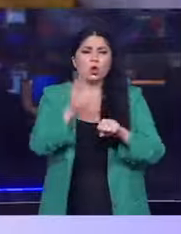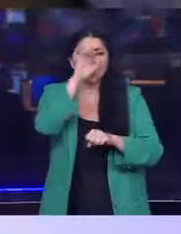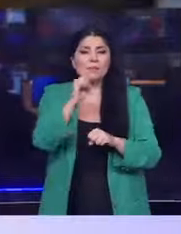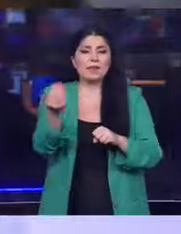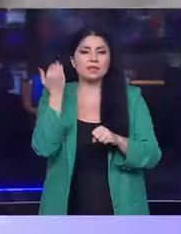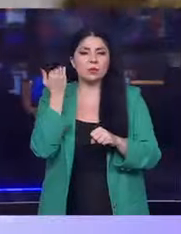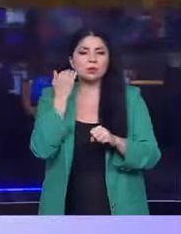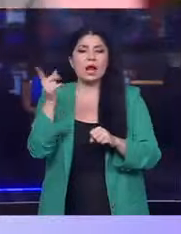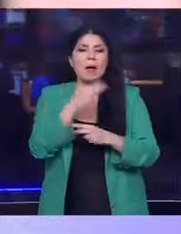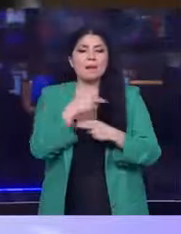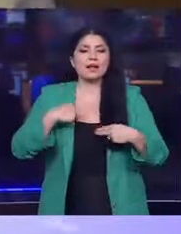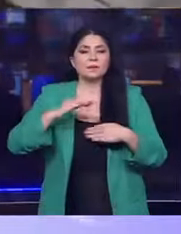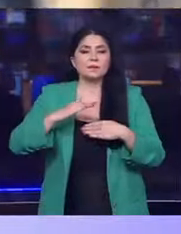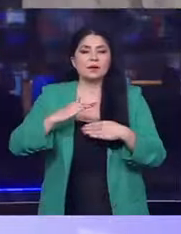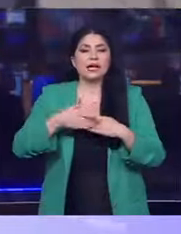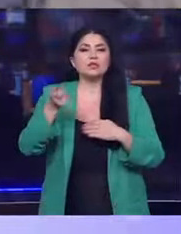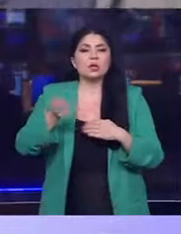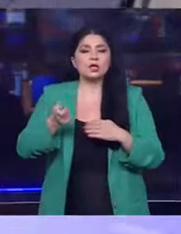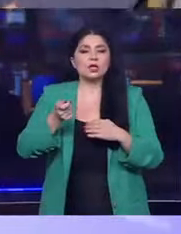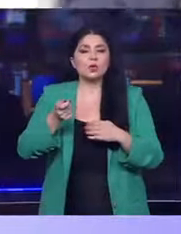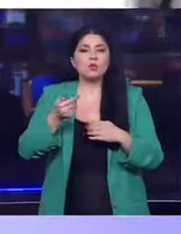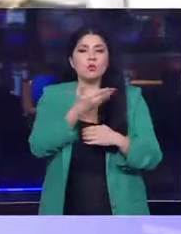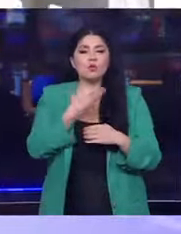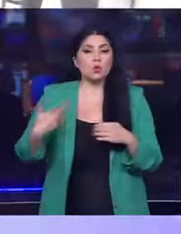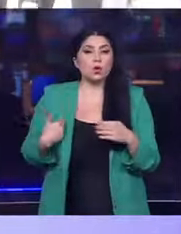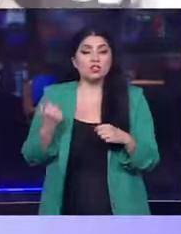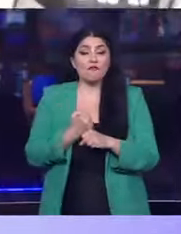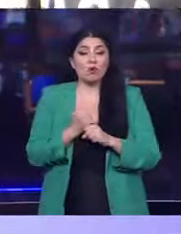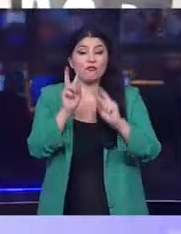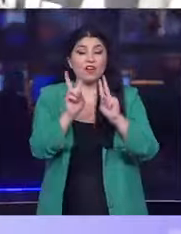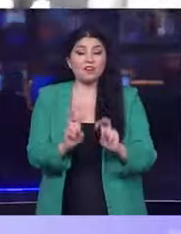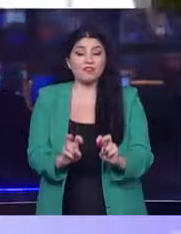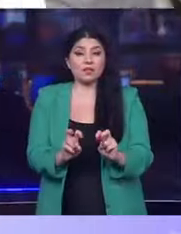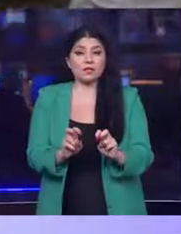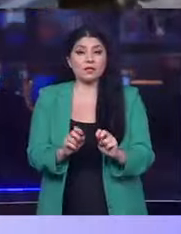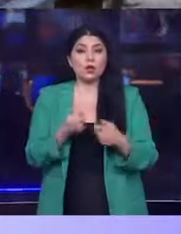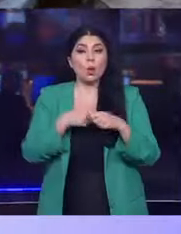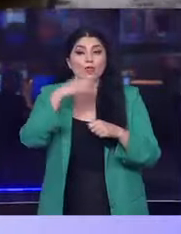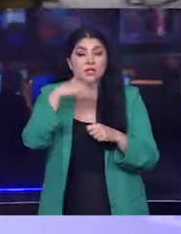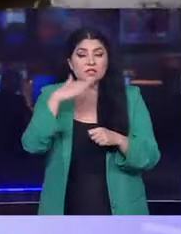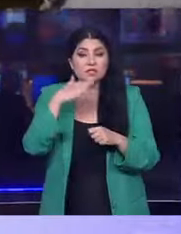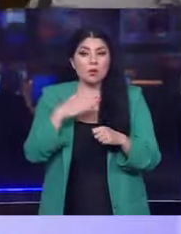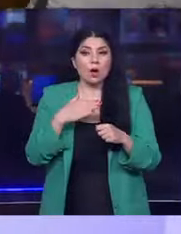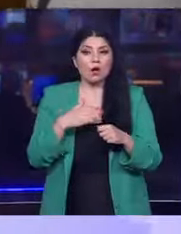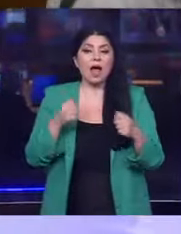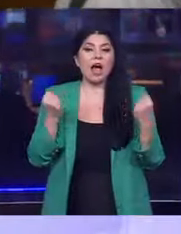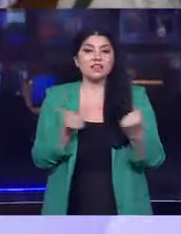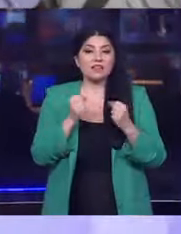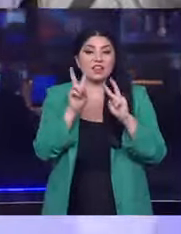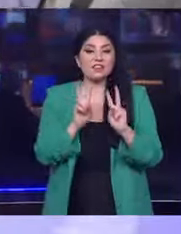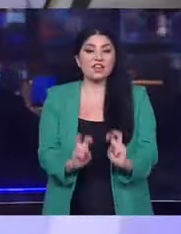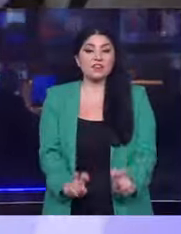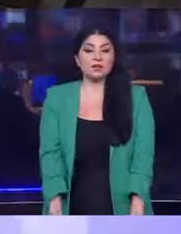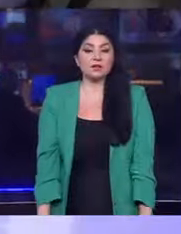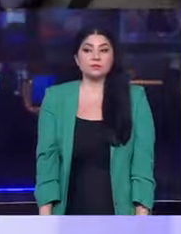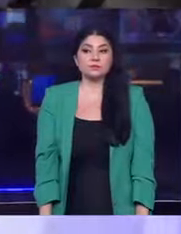la audier la parchetul de pe lângă Tribunalul București și s-au făcut și percheziții ieri. Întreaga zi a durat toată această activitate.